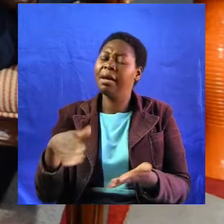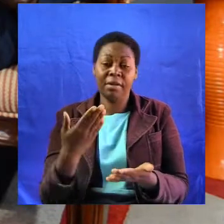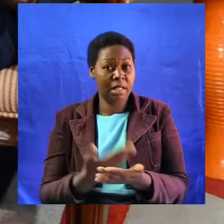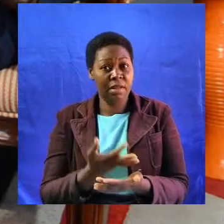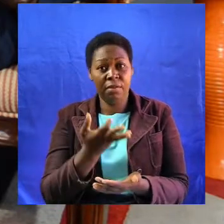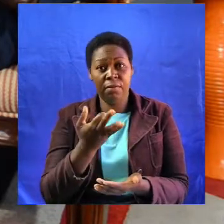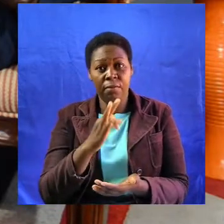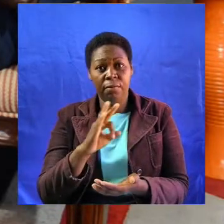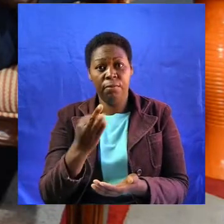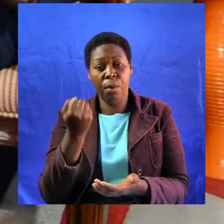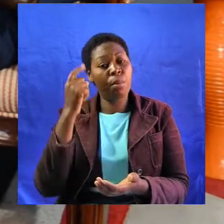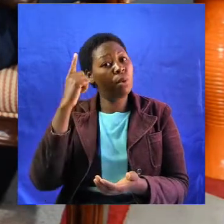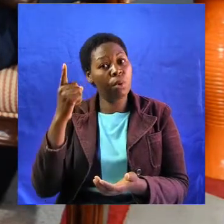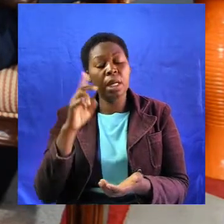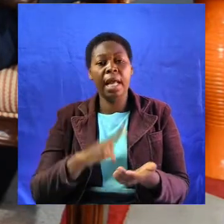akatoita bira